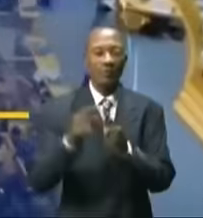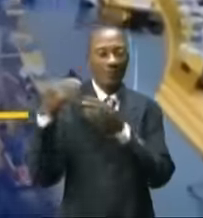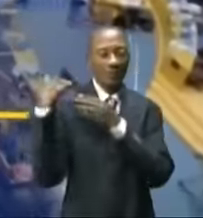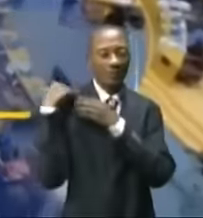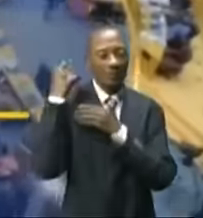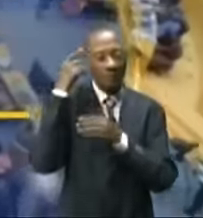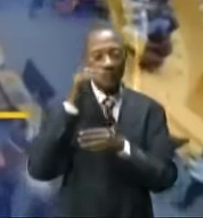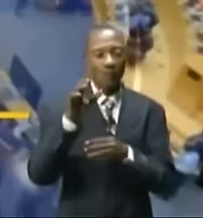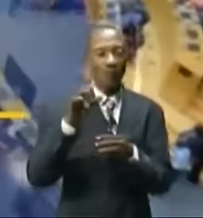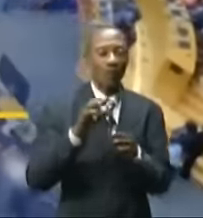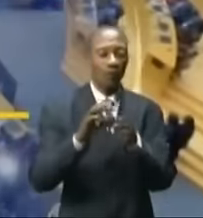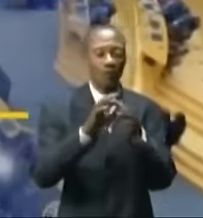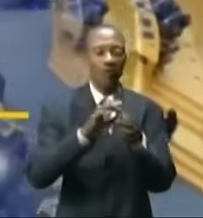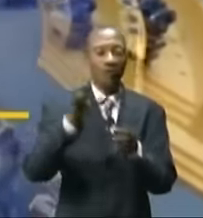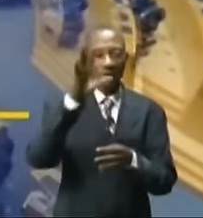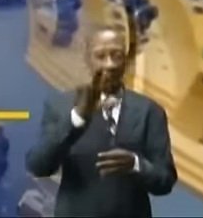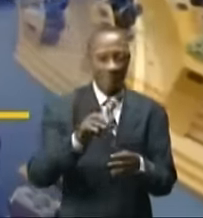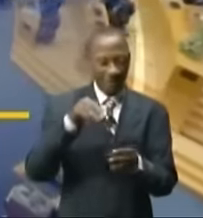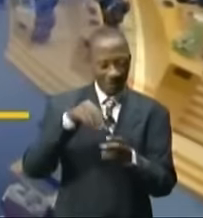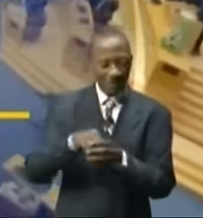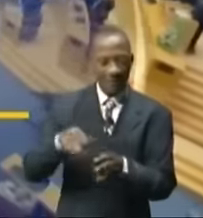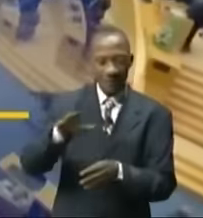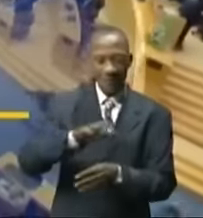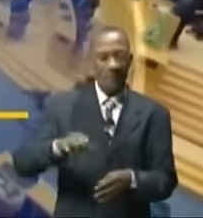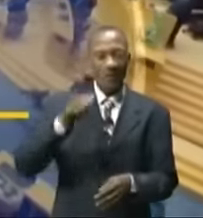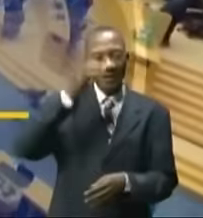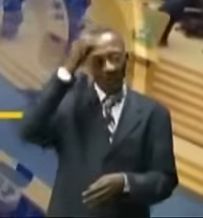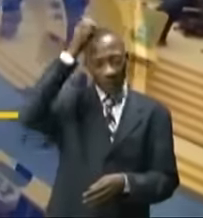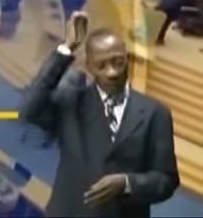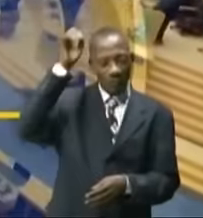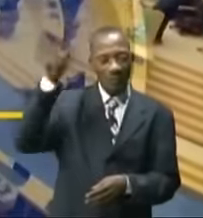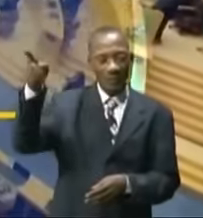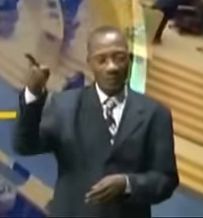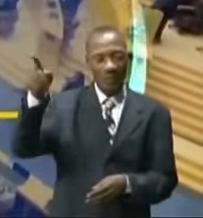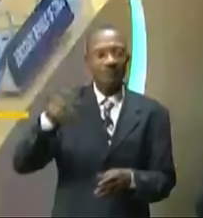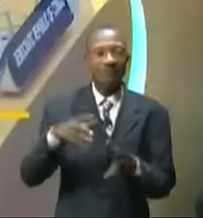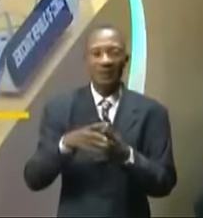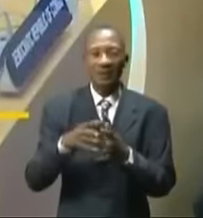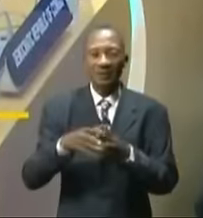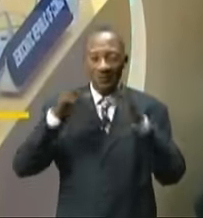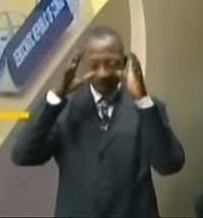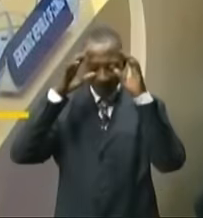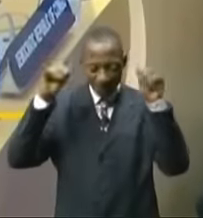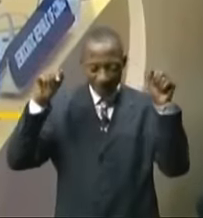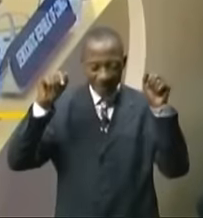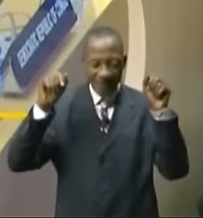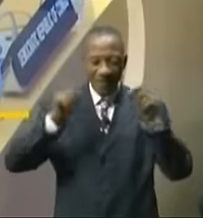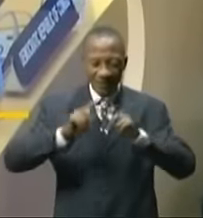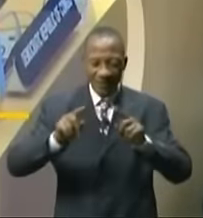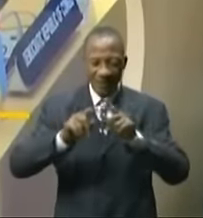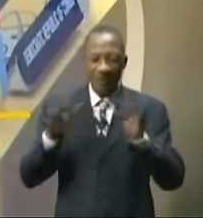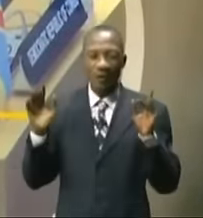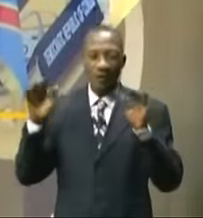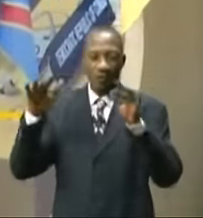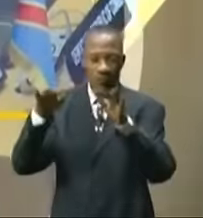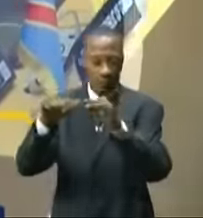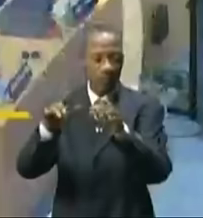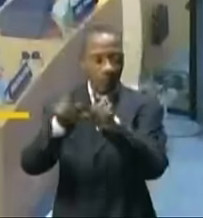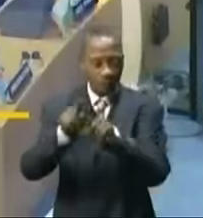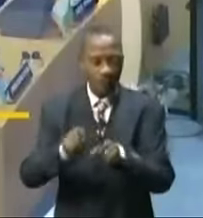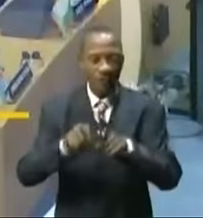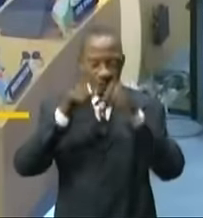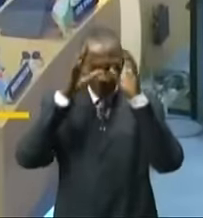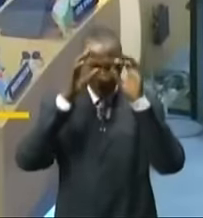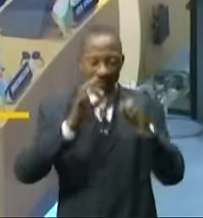Addis Abeba en Éthiopie. C'était en présence de plusieurs dirigeants africains, dont le président congolais Félix Antoine Tshisekedi Tshilombo.